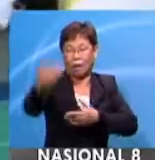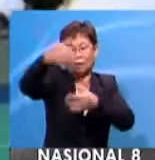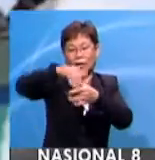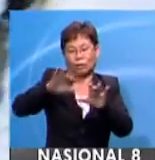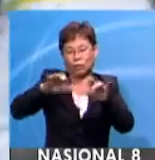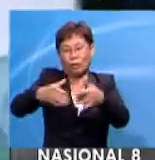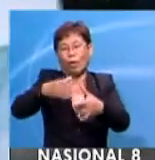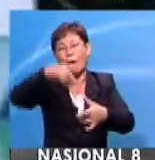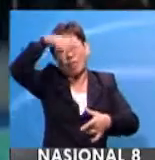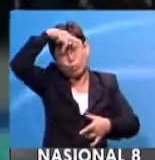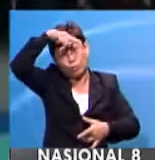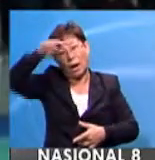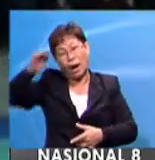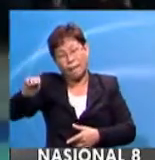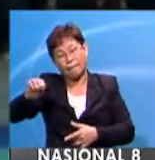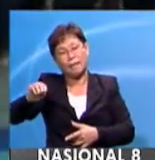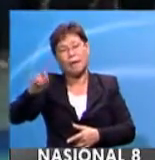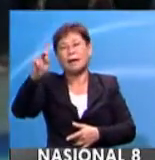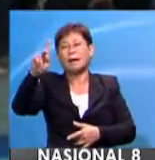dalam